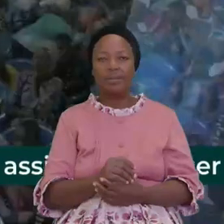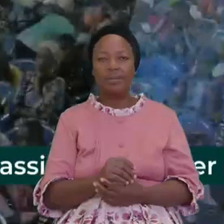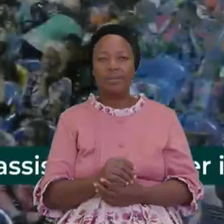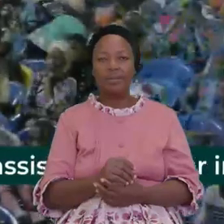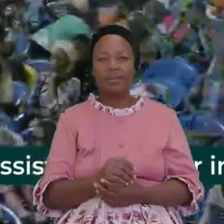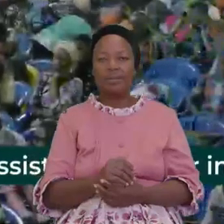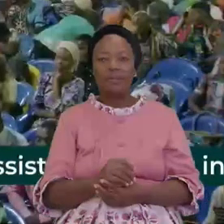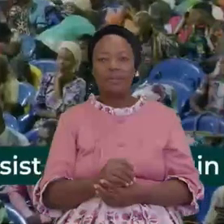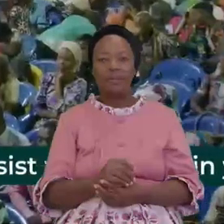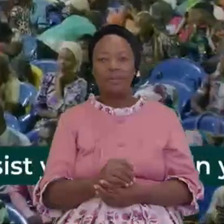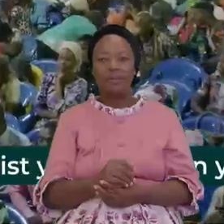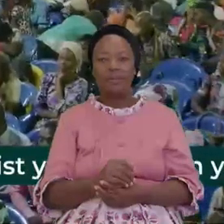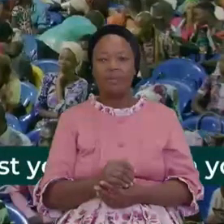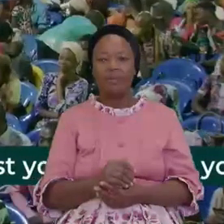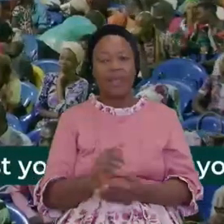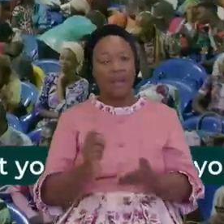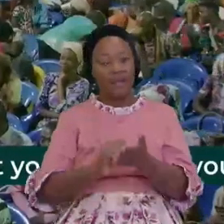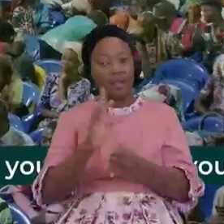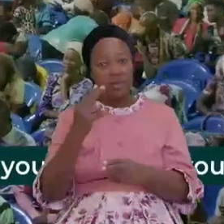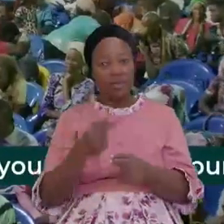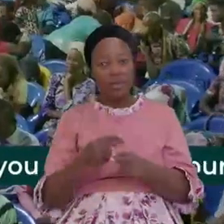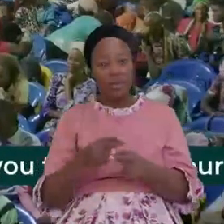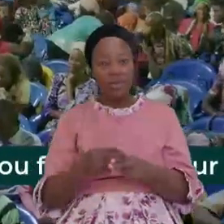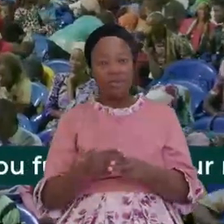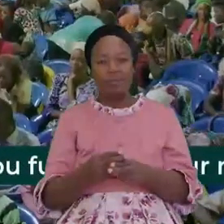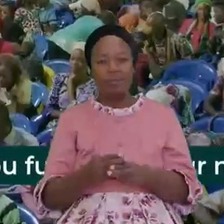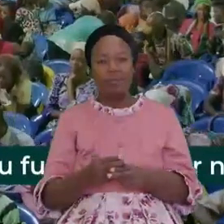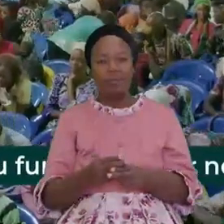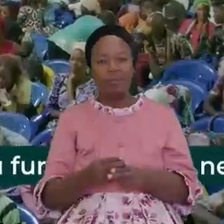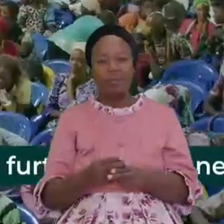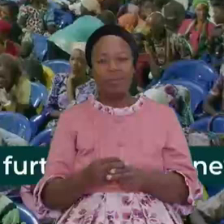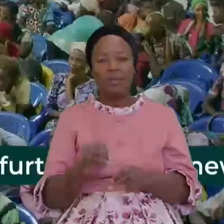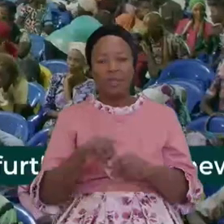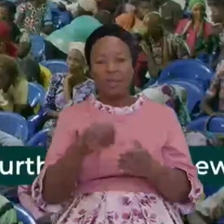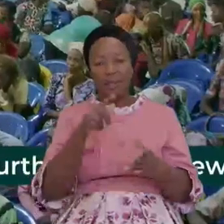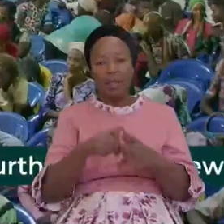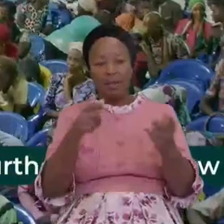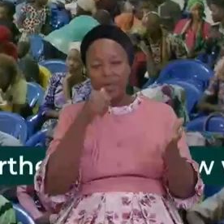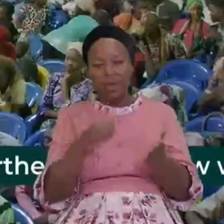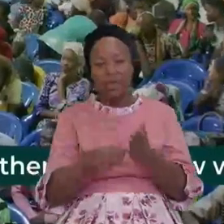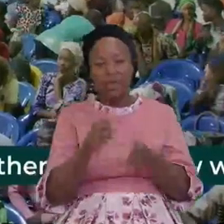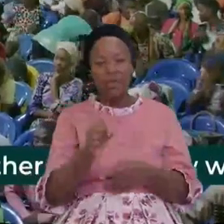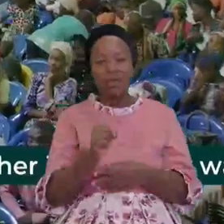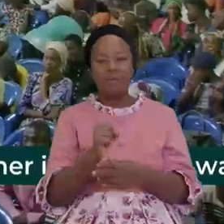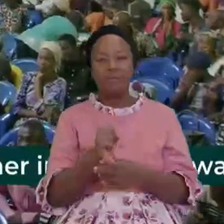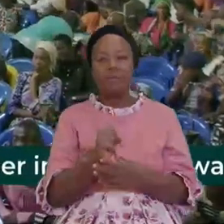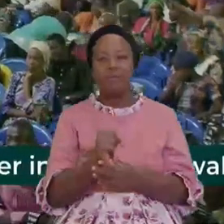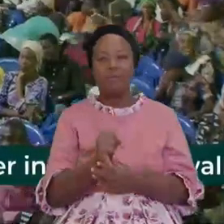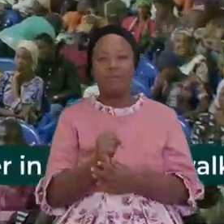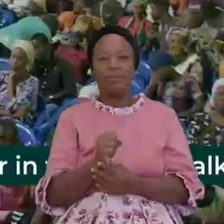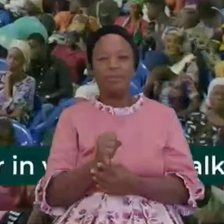Écrivez votre nom. Write your name. En lettres majuscules. In capital